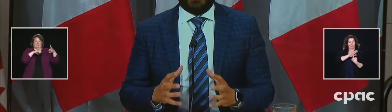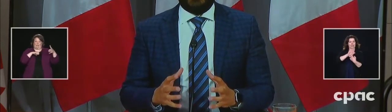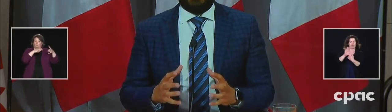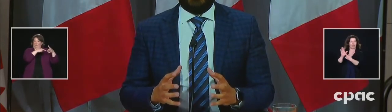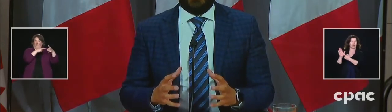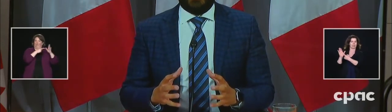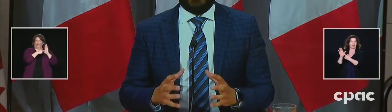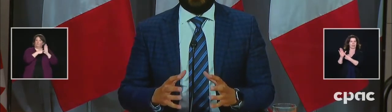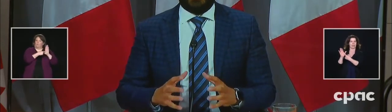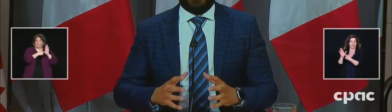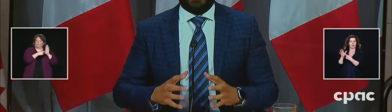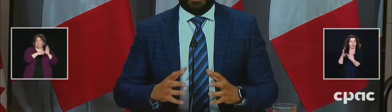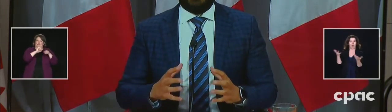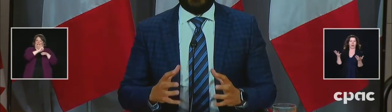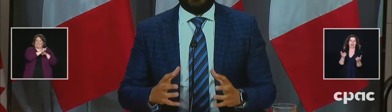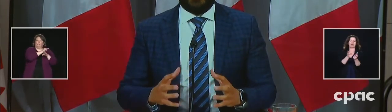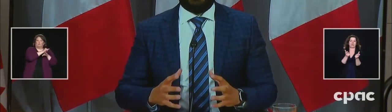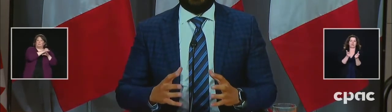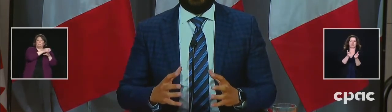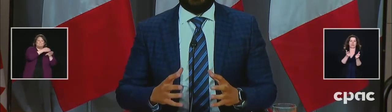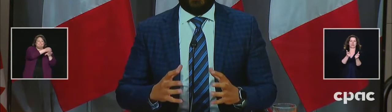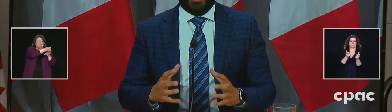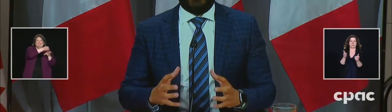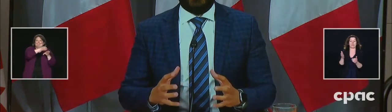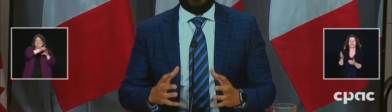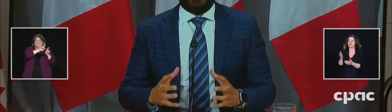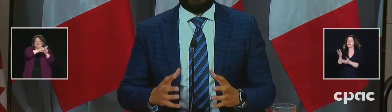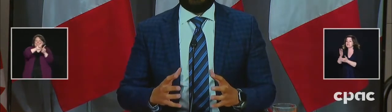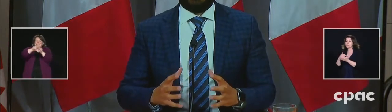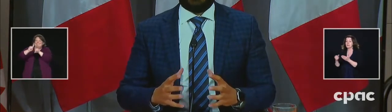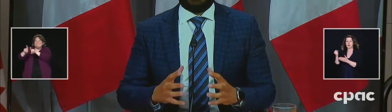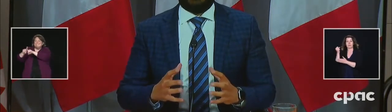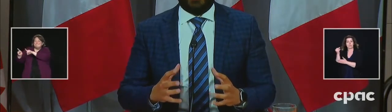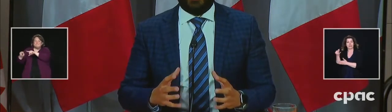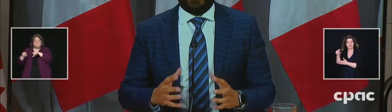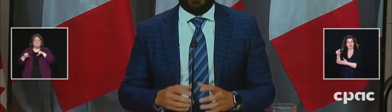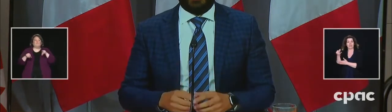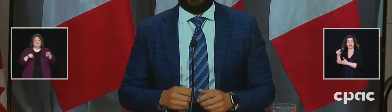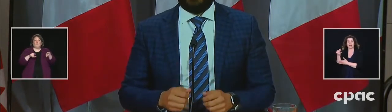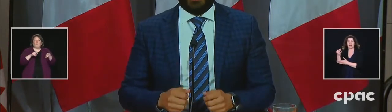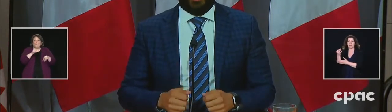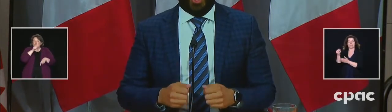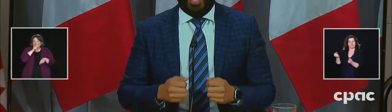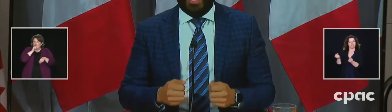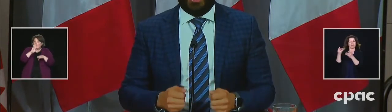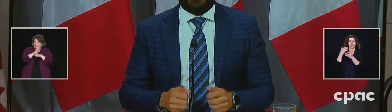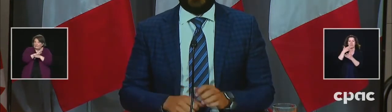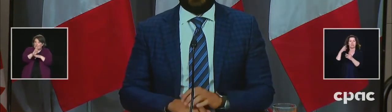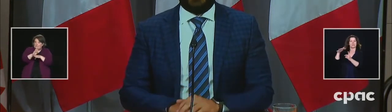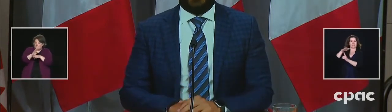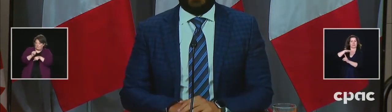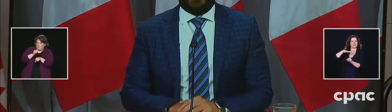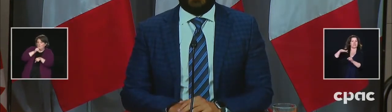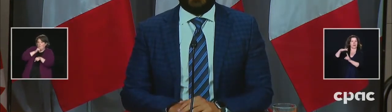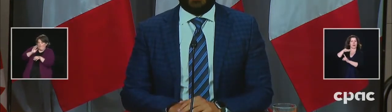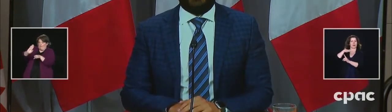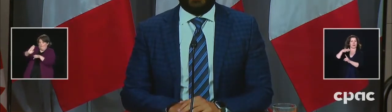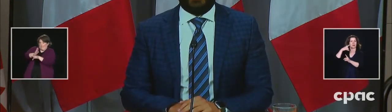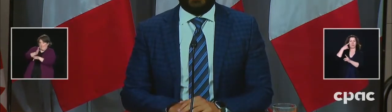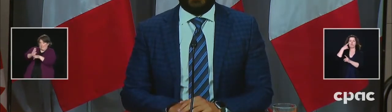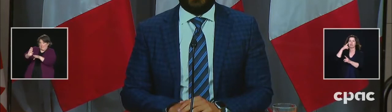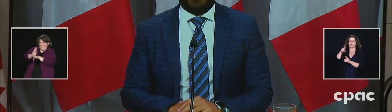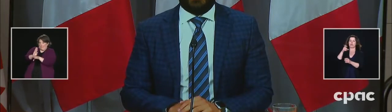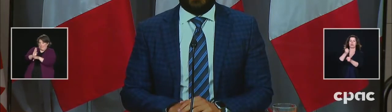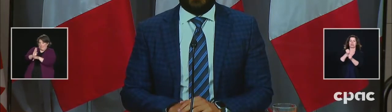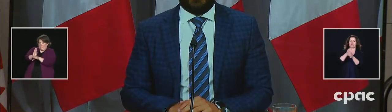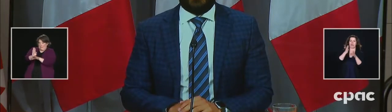le secteur privé crée l'atmosphère pour bonne atmosphère pour les travailleurs. Nous allons engager les